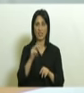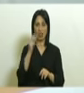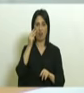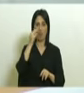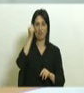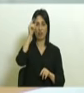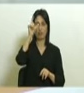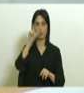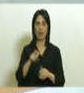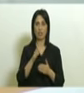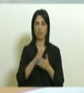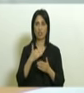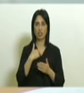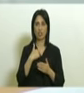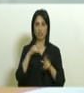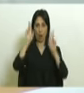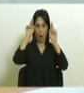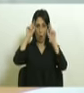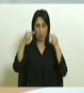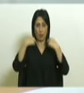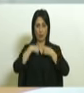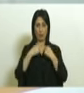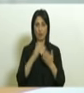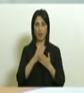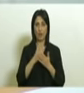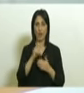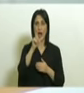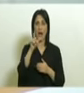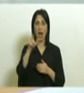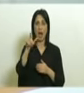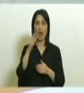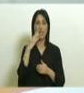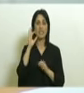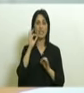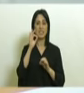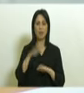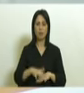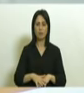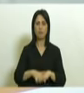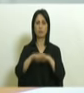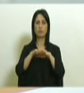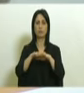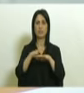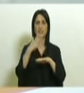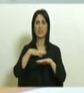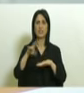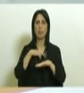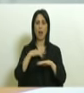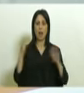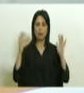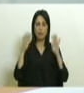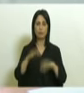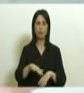რო ბრანდებით და ჩვენ რო აქ კურდღლებს გვეძახით. ხალხი სამართლიანად რო გამოვარდა საქართველოს პარლამენტის